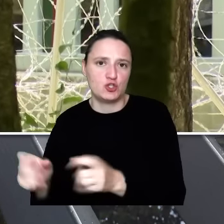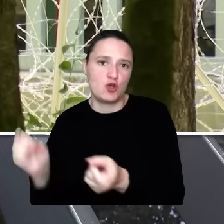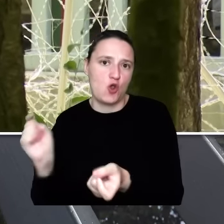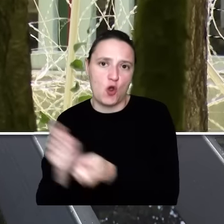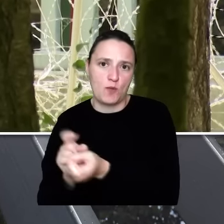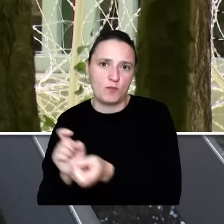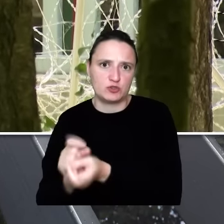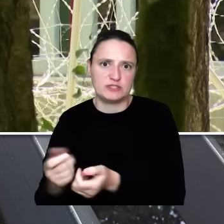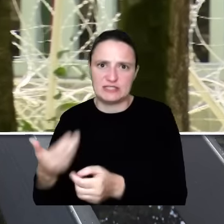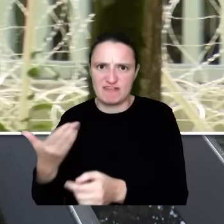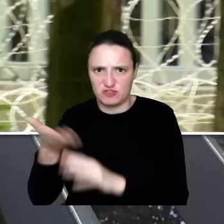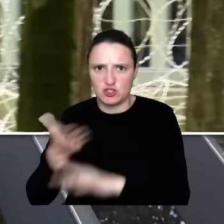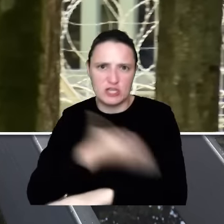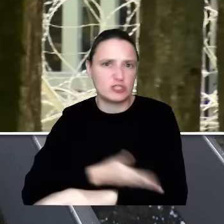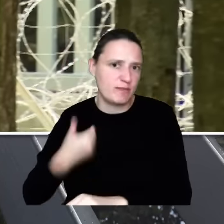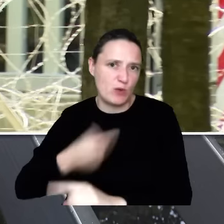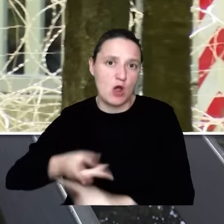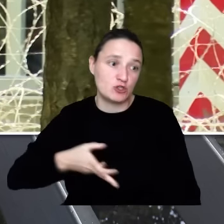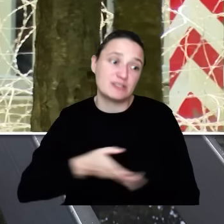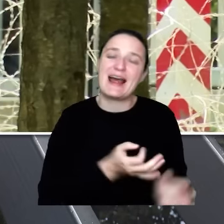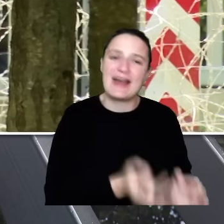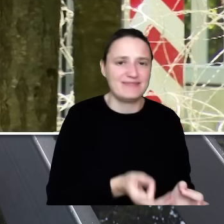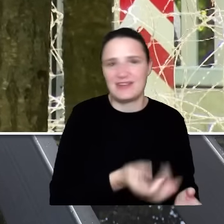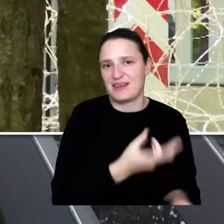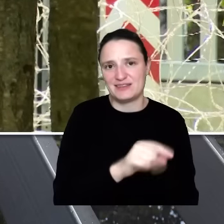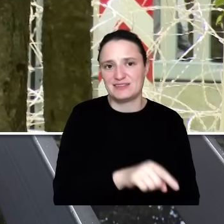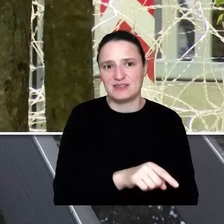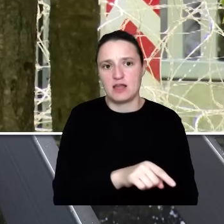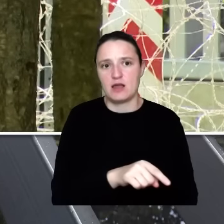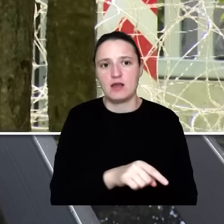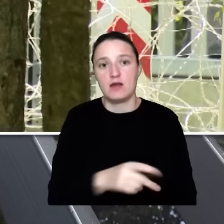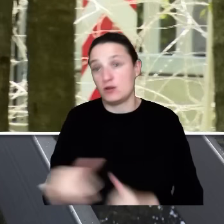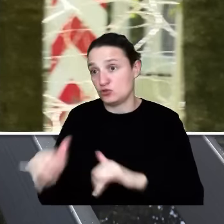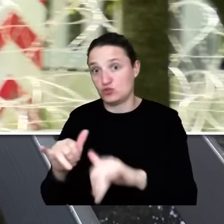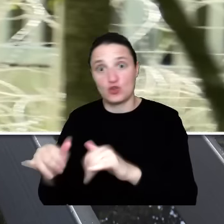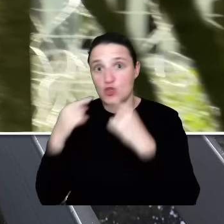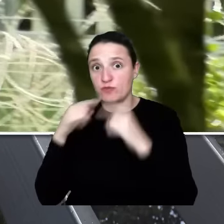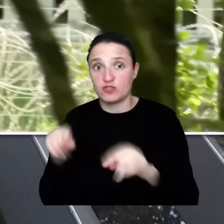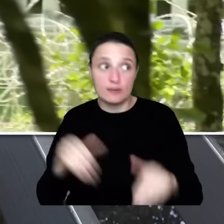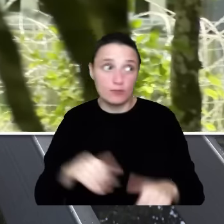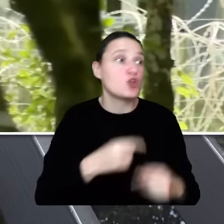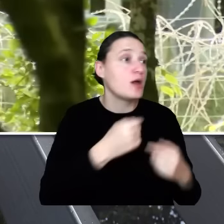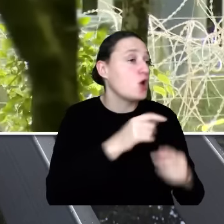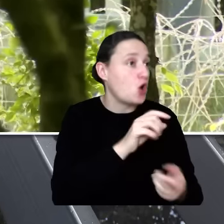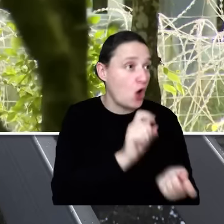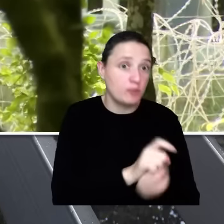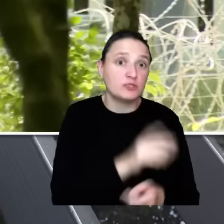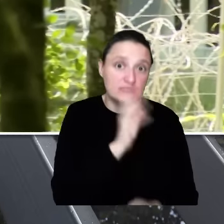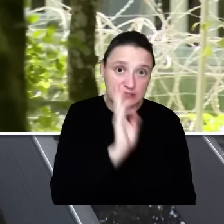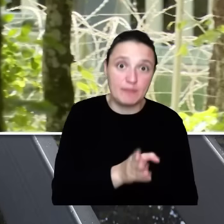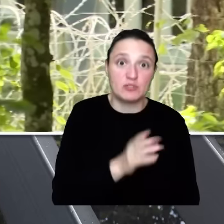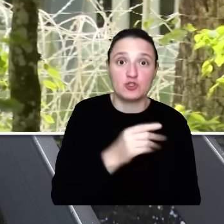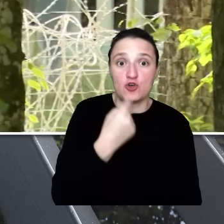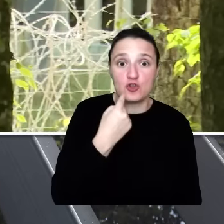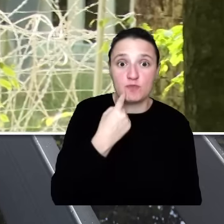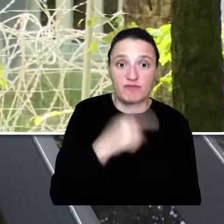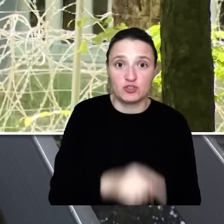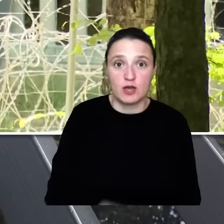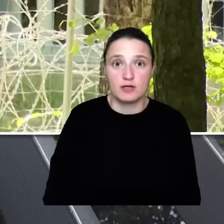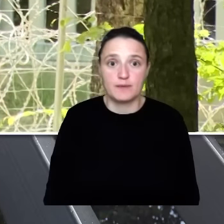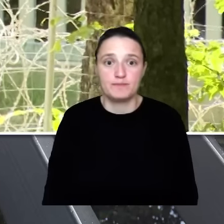nie jest, skoro rząd nie jest do końca odpowiedzialny, no to może opozycja będzie odpowiedzialna w tych kwestiach. Ale pytanie teraz, na czym będzie